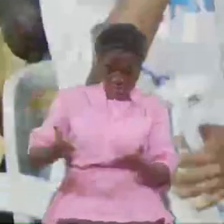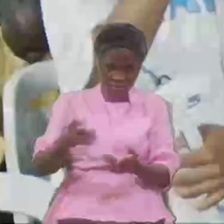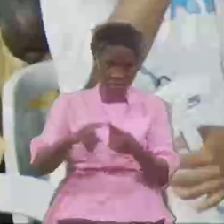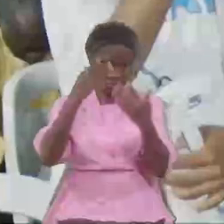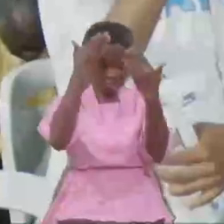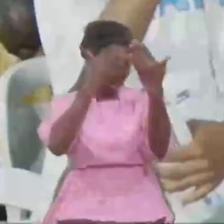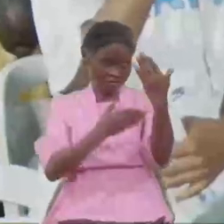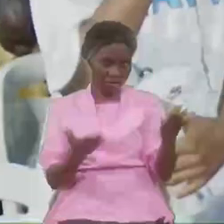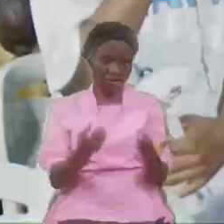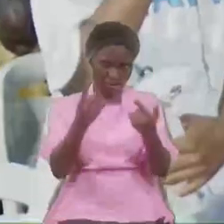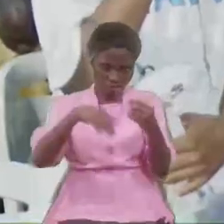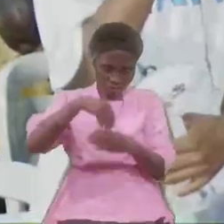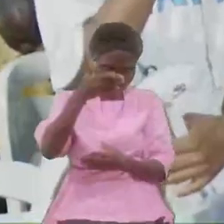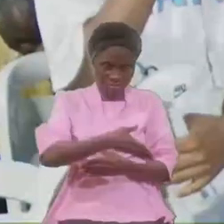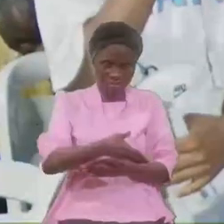prier avec vous.